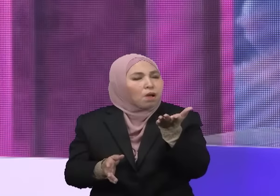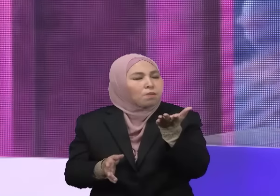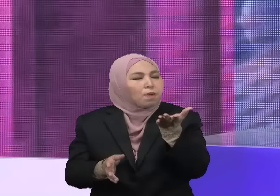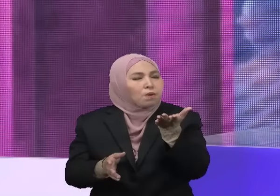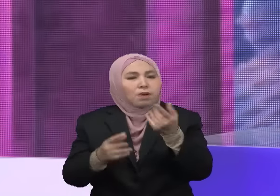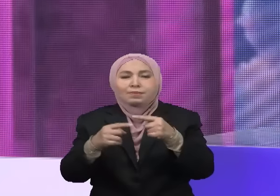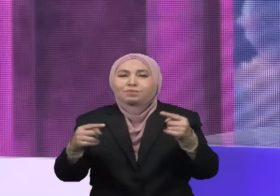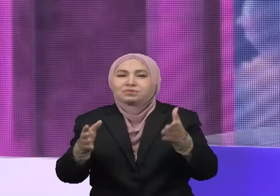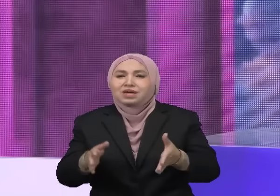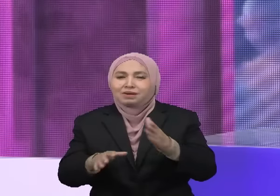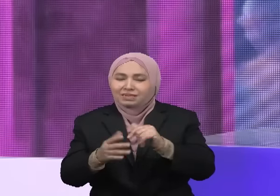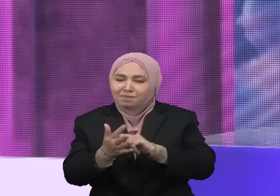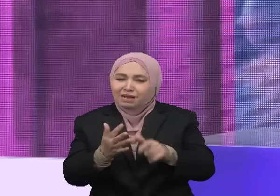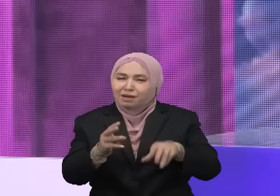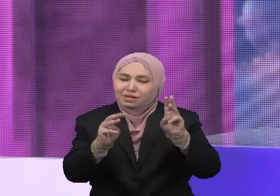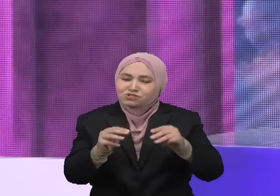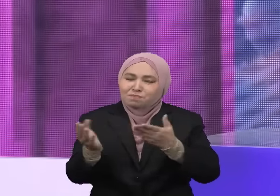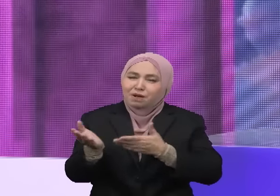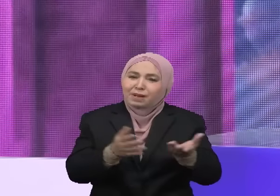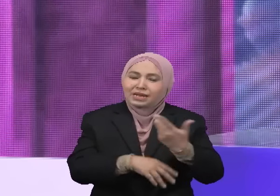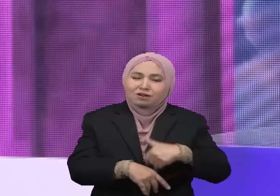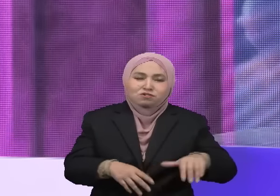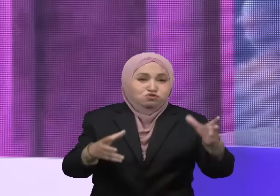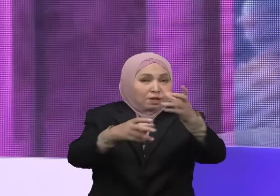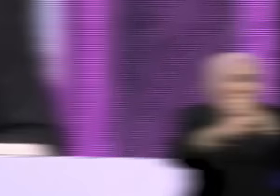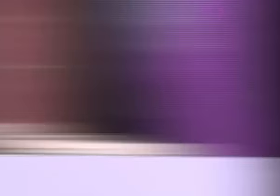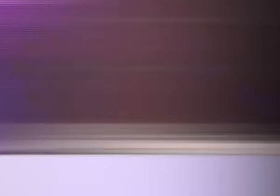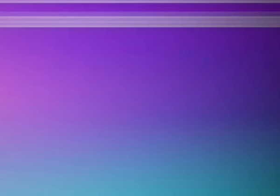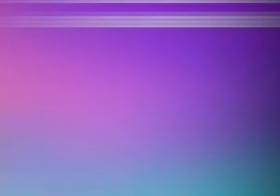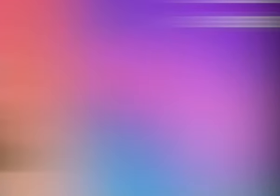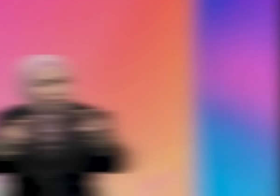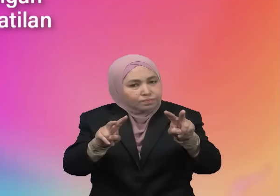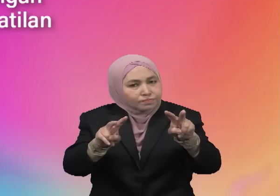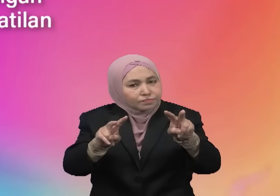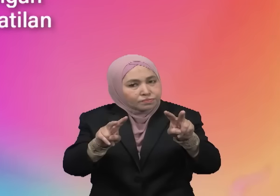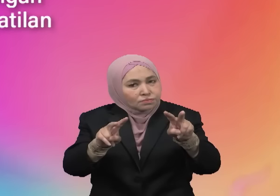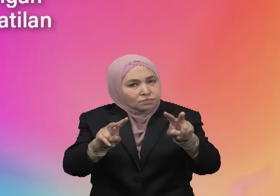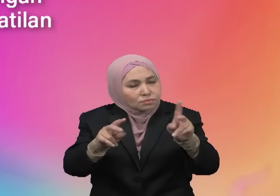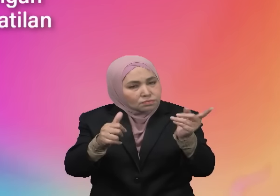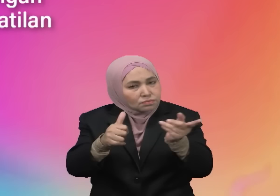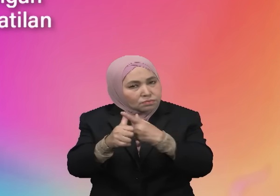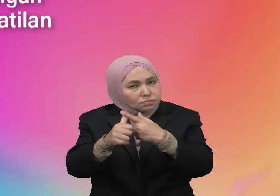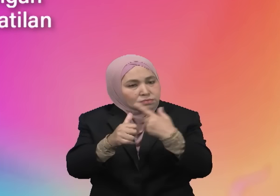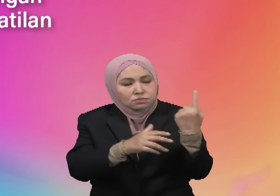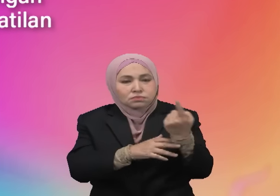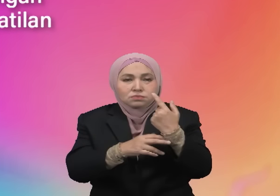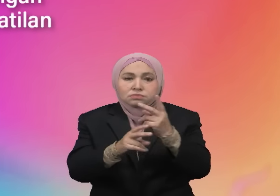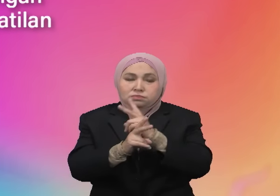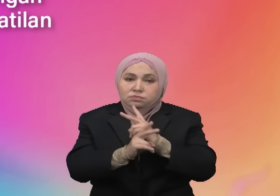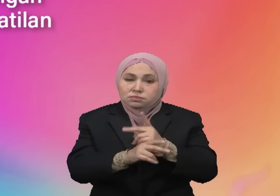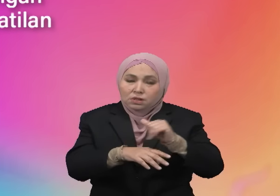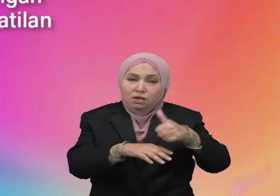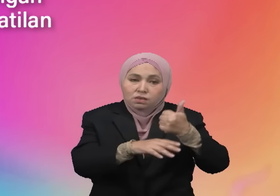pemusuhan di antara manusia. Membawa pada resolusi kita pada hari ini, kita saksikan. Iaitu yang pertama, sentiasa menjaga adab